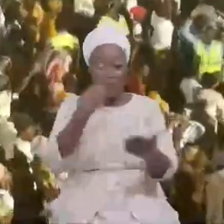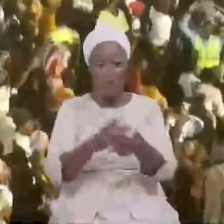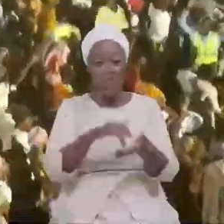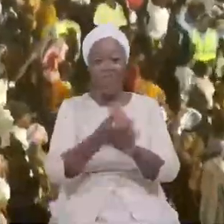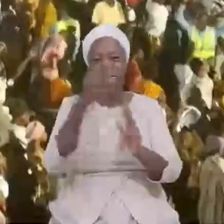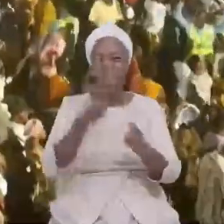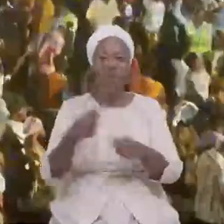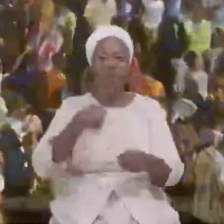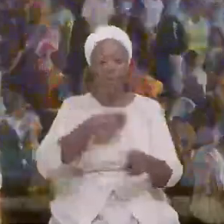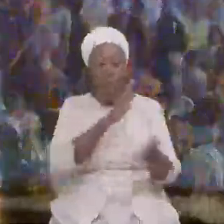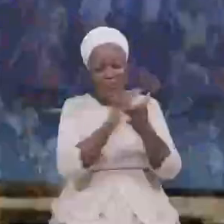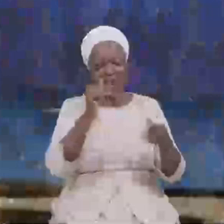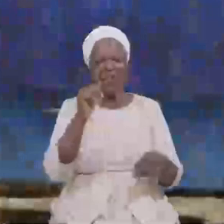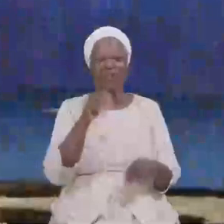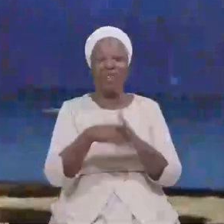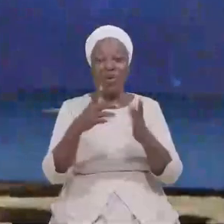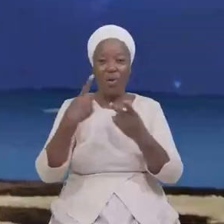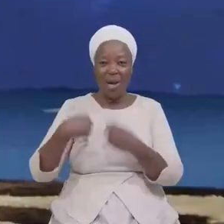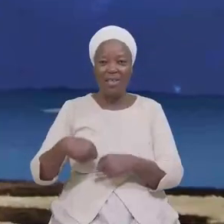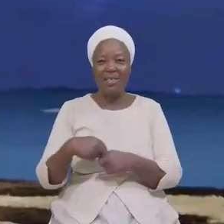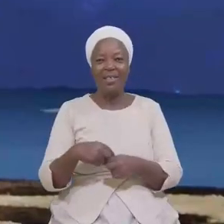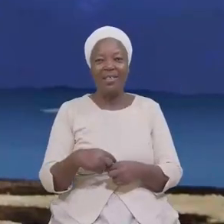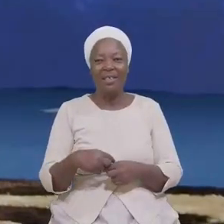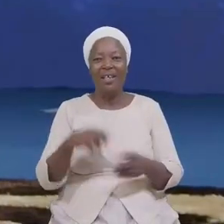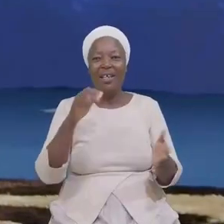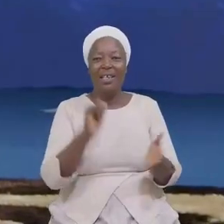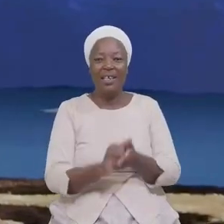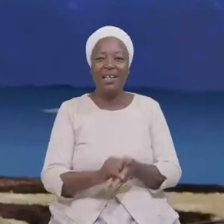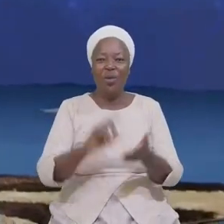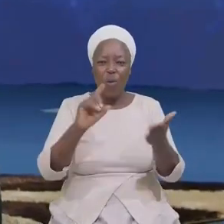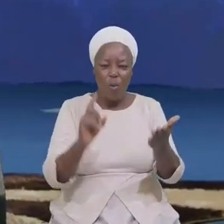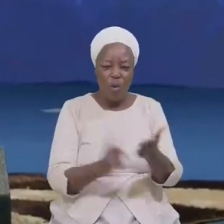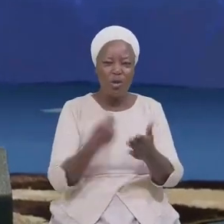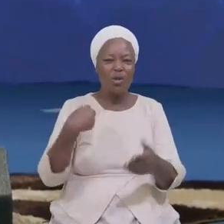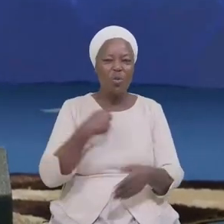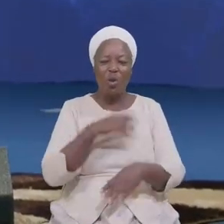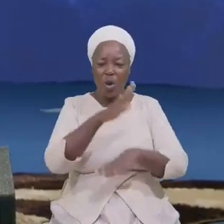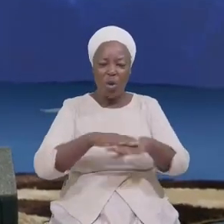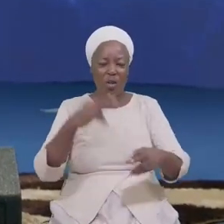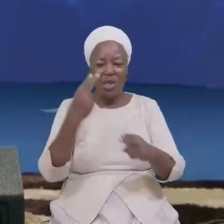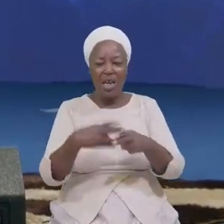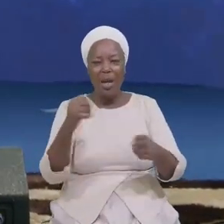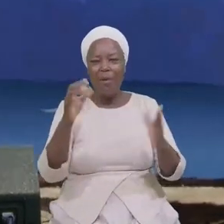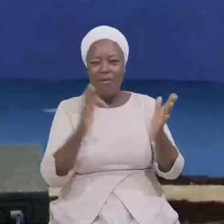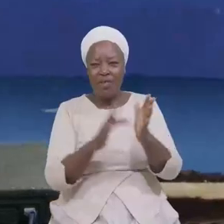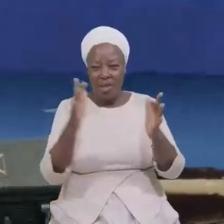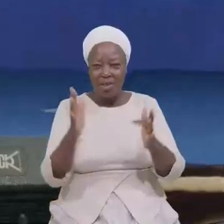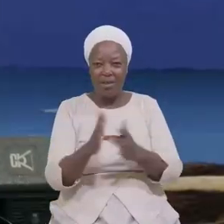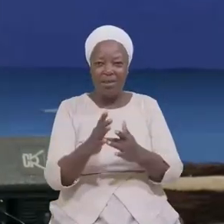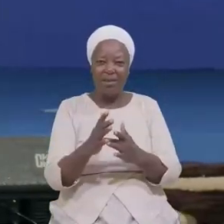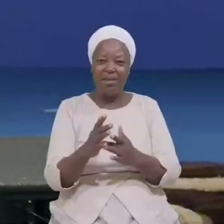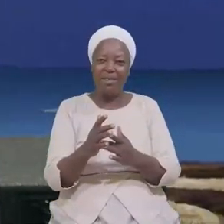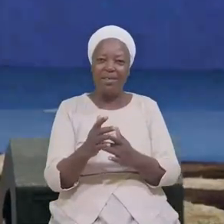Nous croyons dans nos cœurs qu'une fois que nous allons mentionner le nom de Jésus,